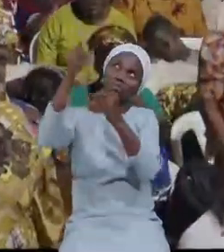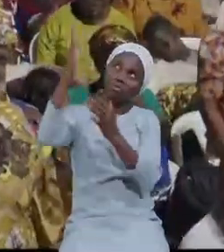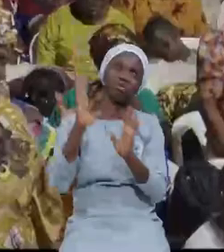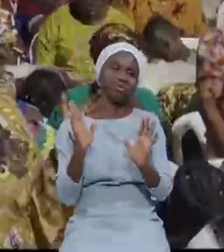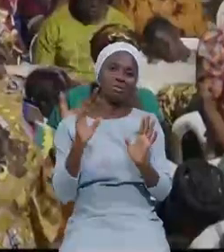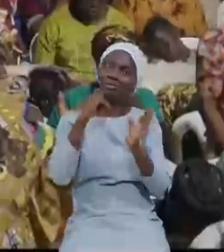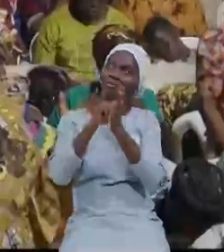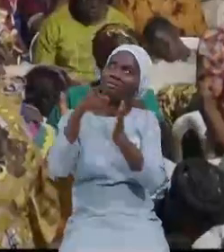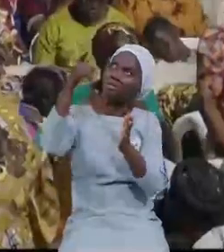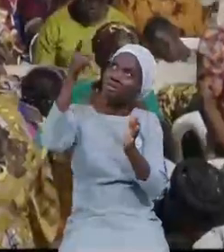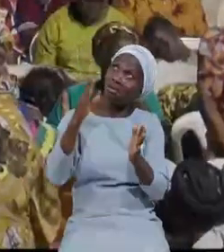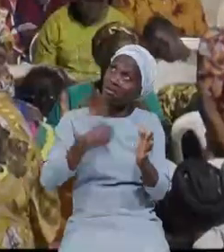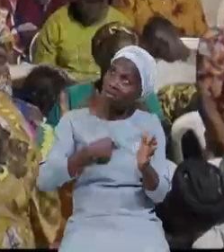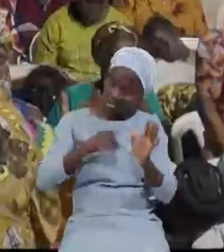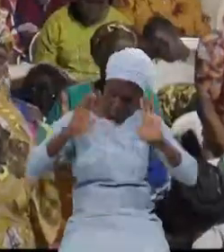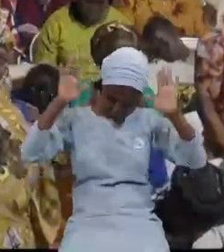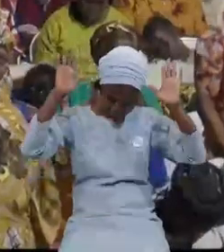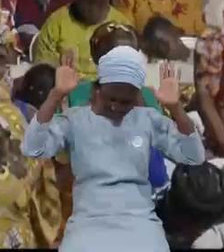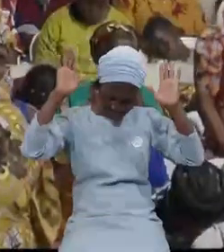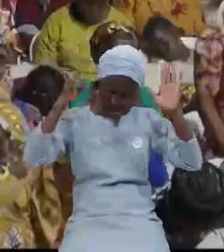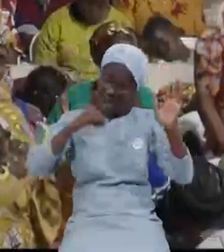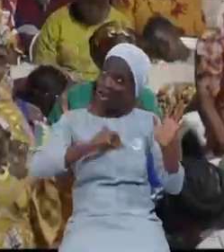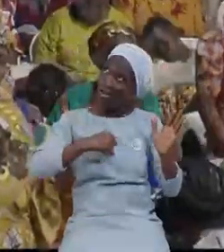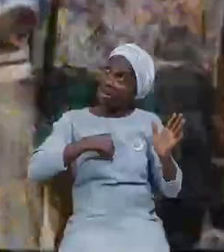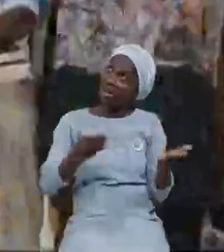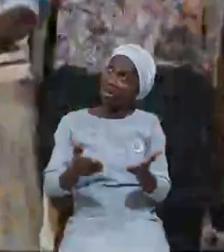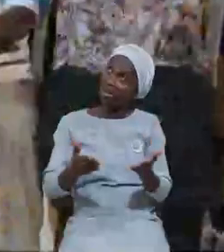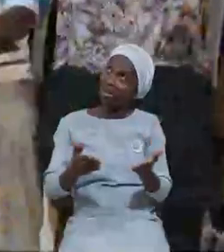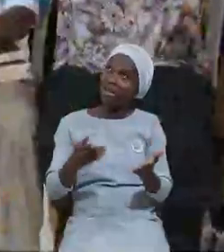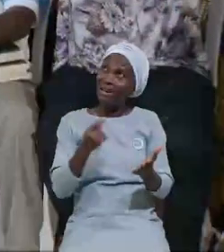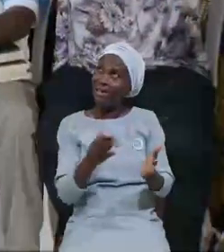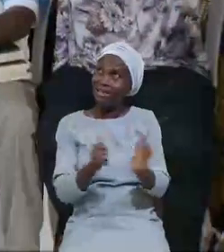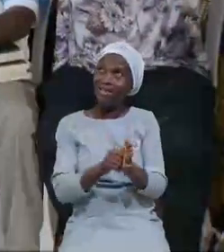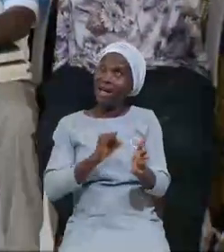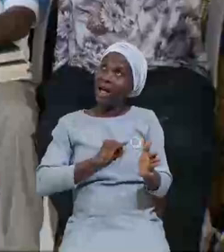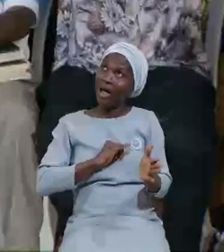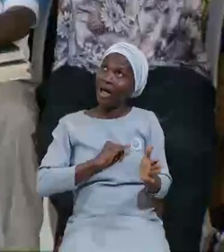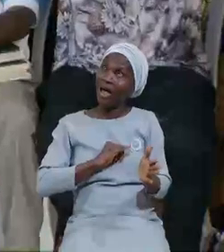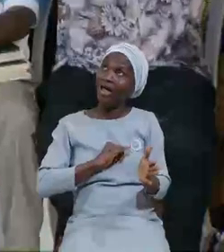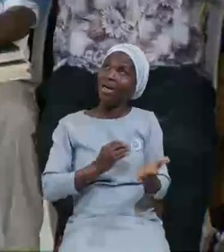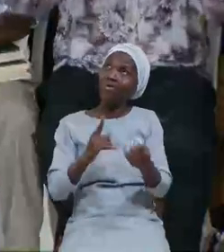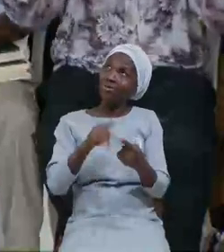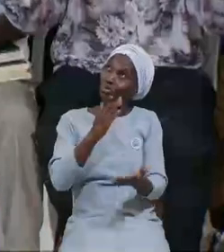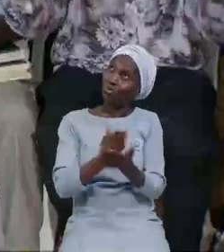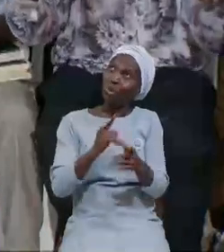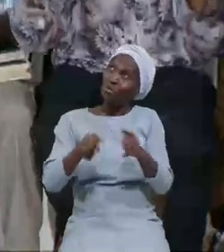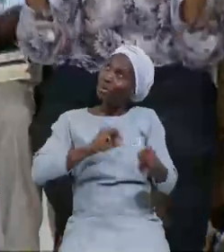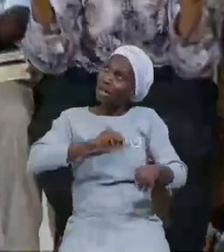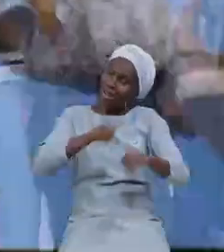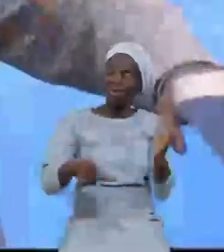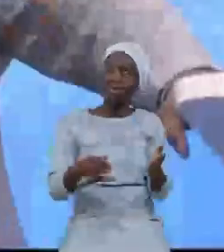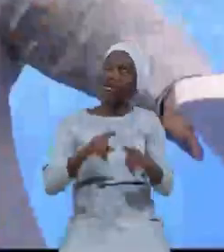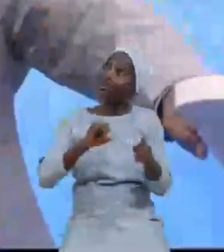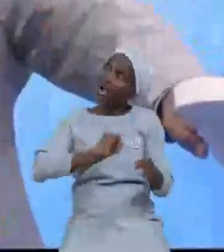voici aujourd'hui Seigneur me voici aujourd'hui les choses que je n'arrivais pas à faire les choses que je voulais pas faire c'est ça que je faisais